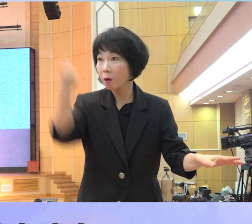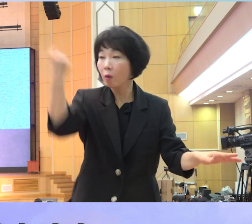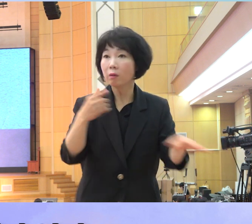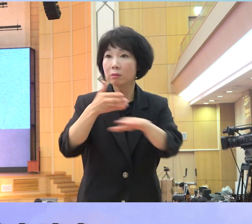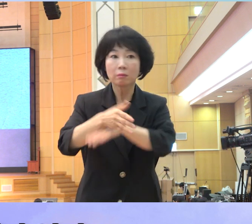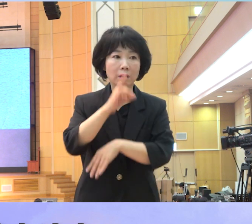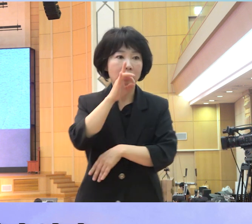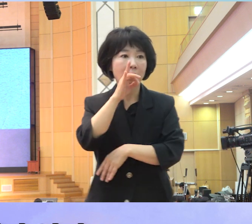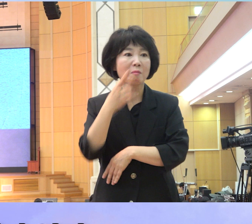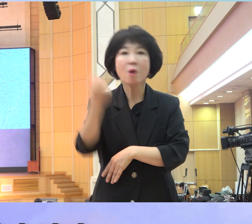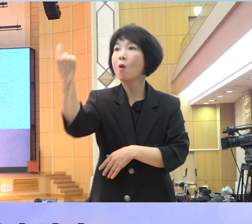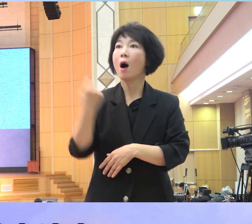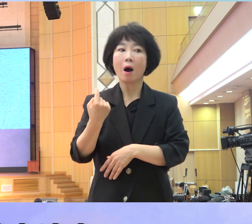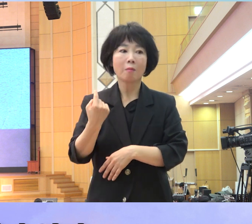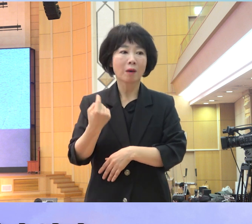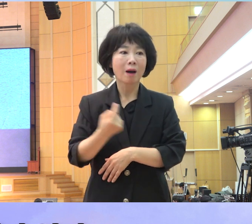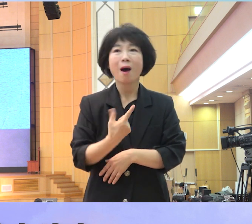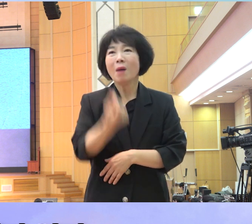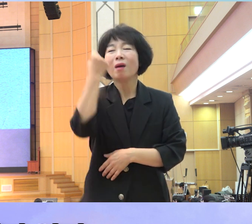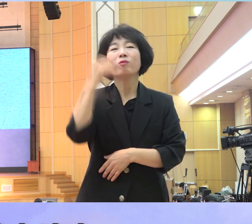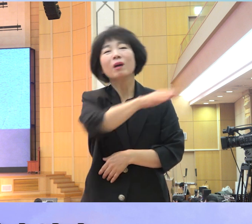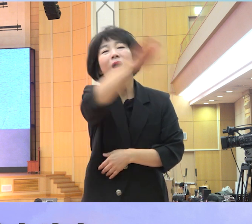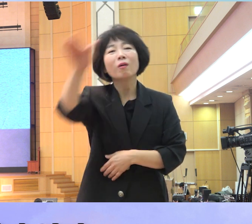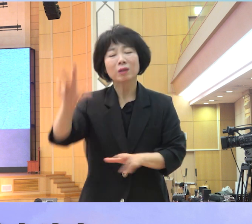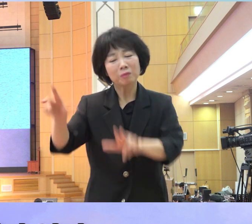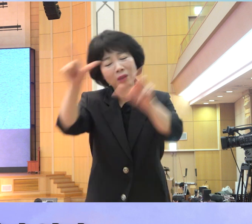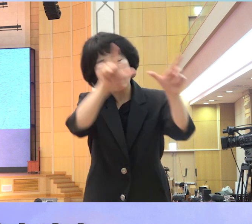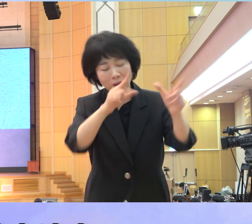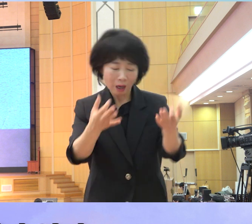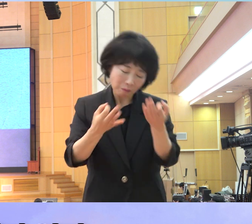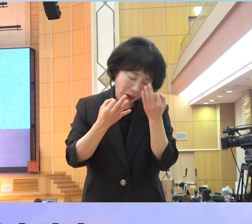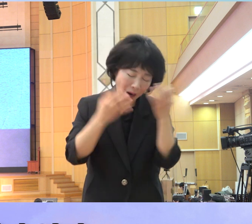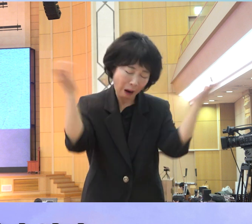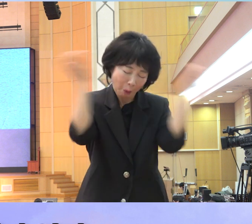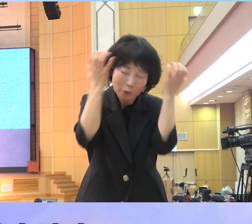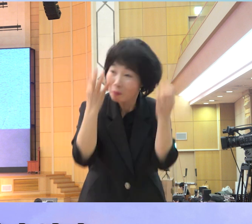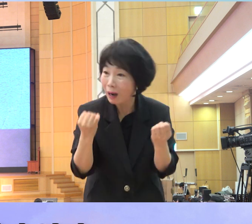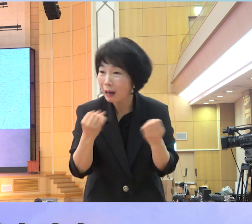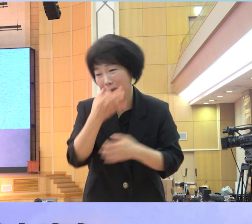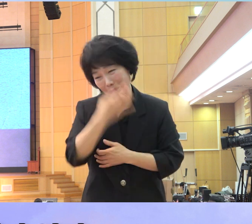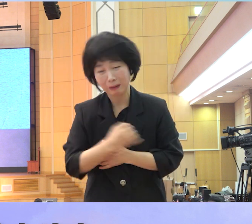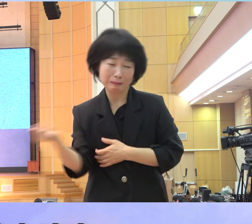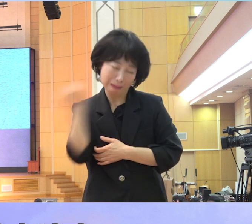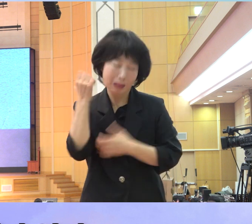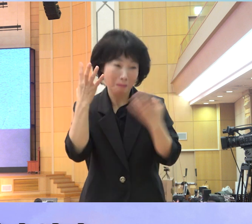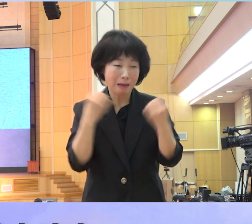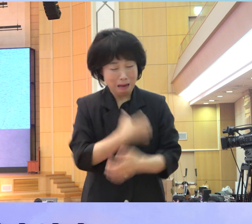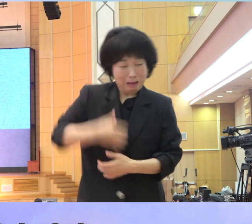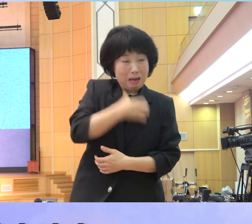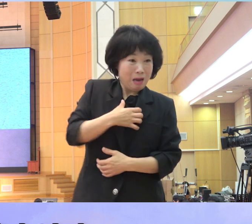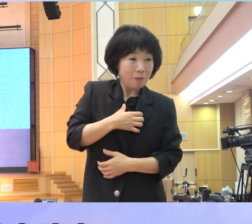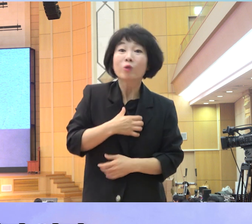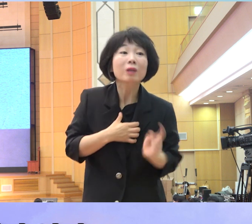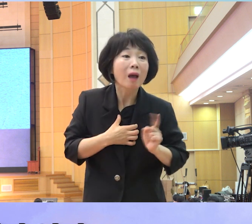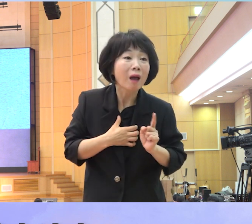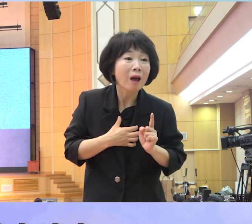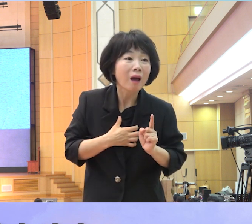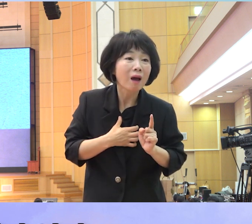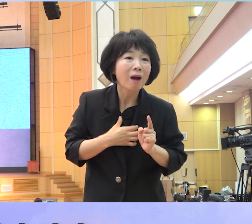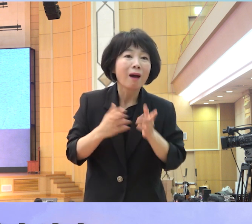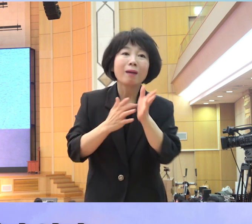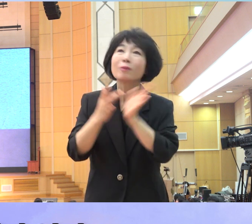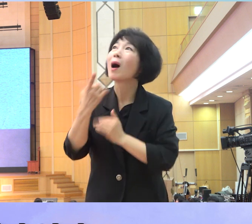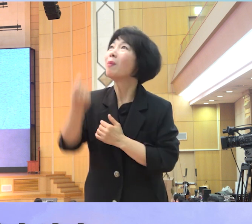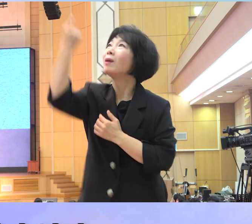때 이런 말을 많이 해요. 아우 빨리 주님 오셨으면 좋겠어. 여러분이 막 행복해 봐봐요. 기쁘고 즐거워 봐봐요. 주님 조금만 더